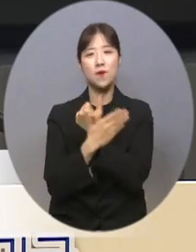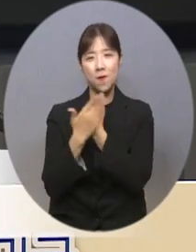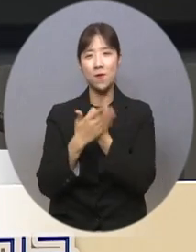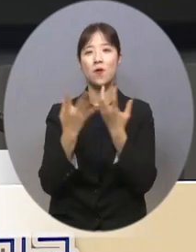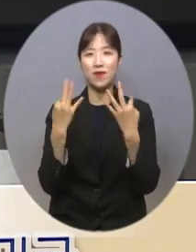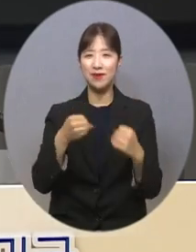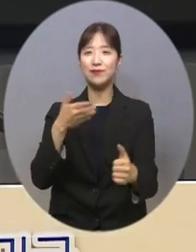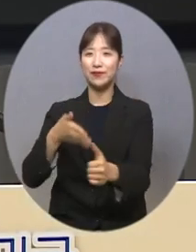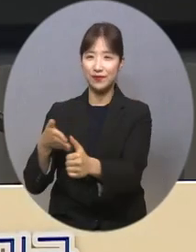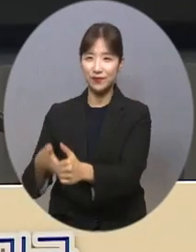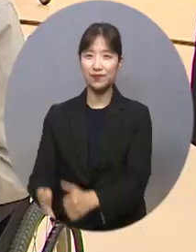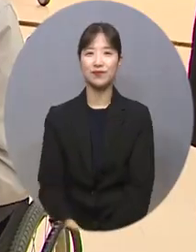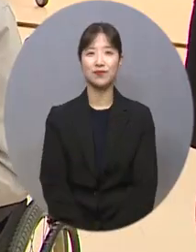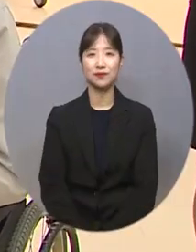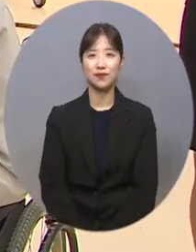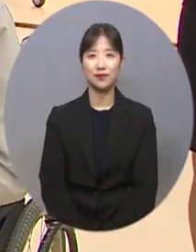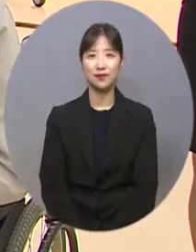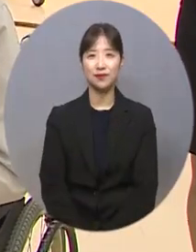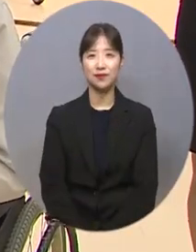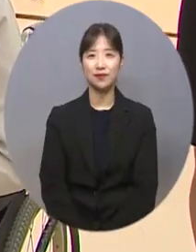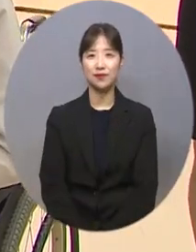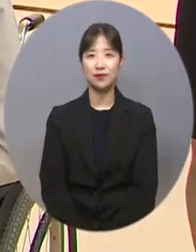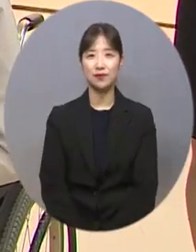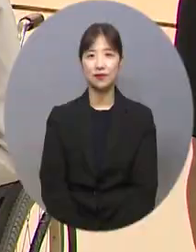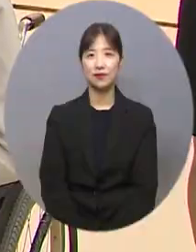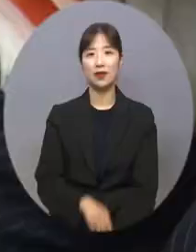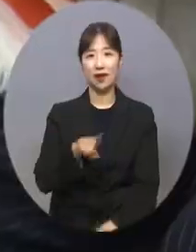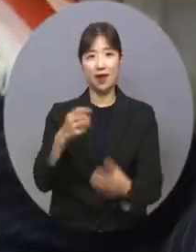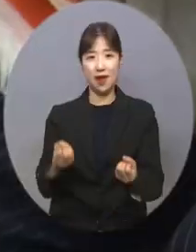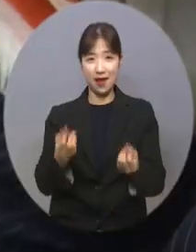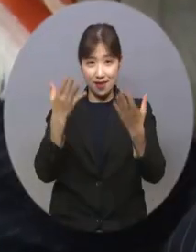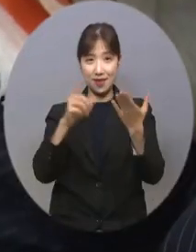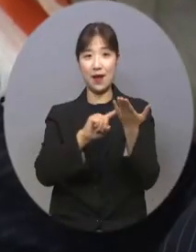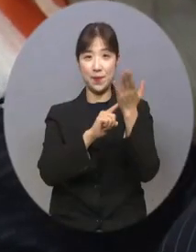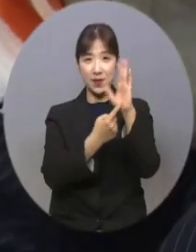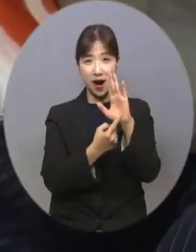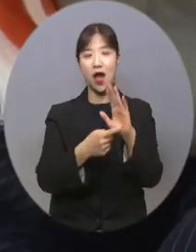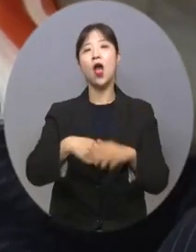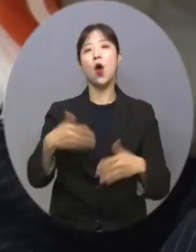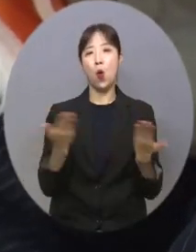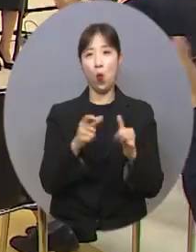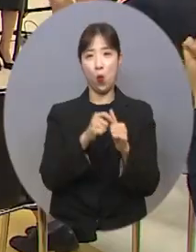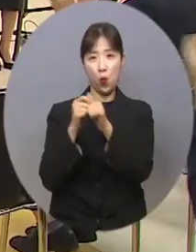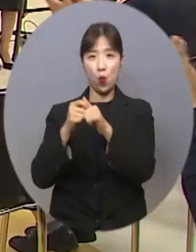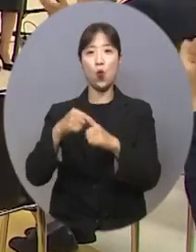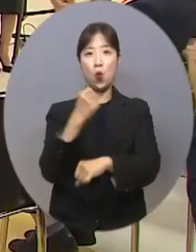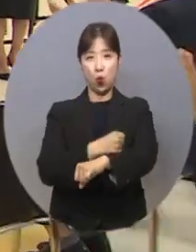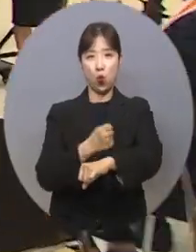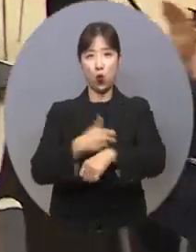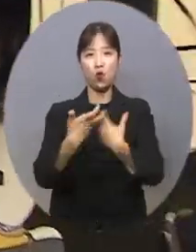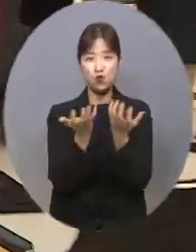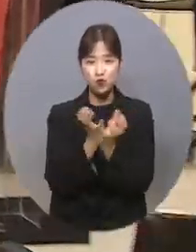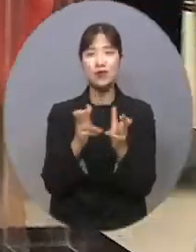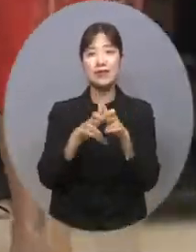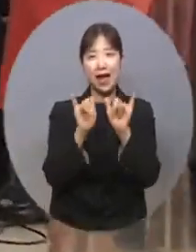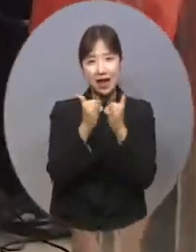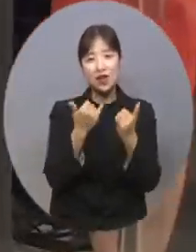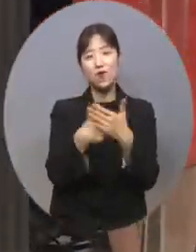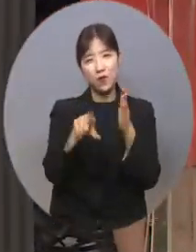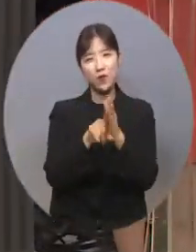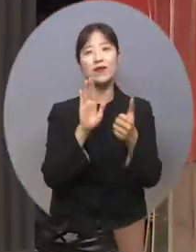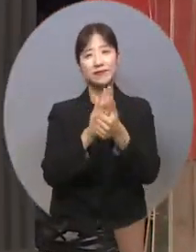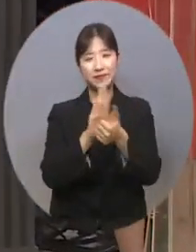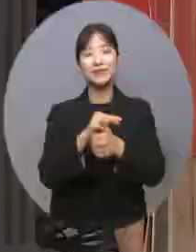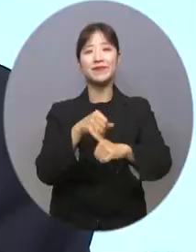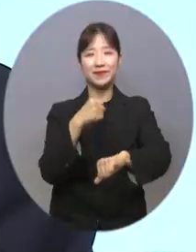격려를 부탁드립니다. 행사를 주최한 고용노동부는 지속적인 장애인 고용 정책을 추진하겠다는 의지를